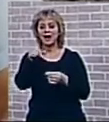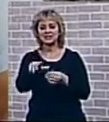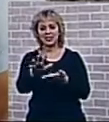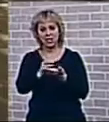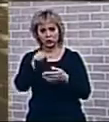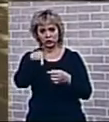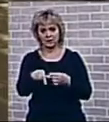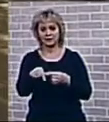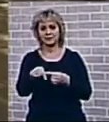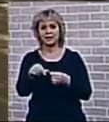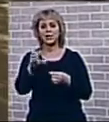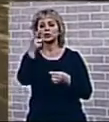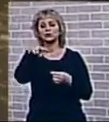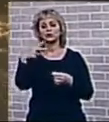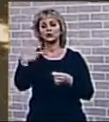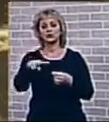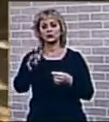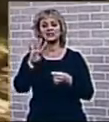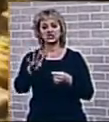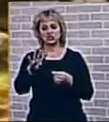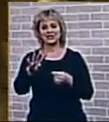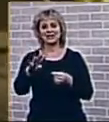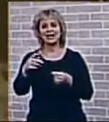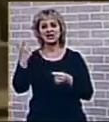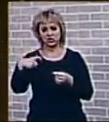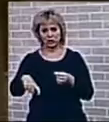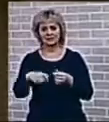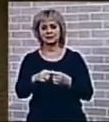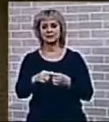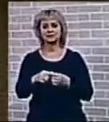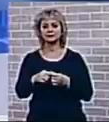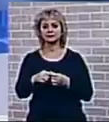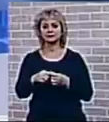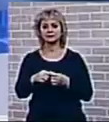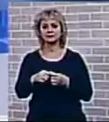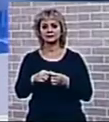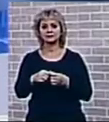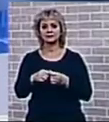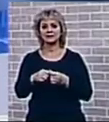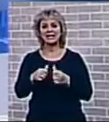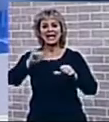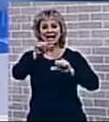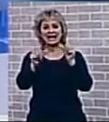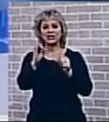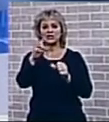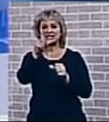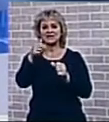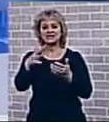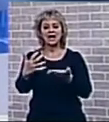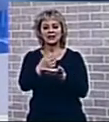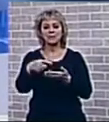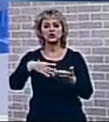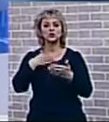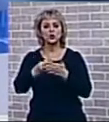нарушения. Елена Рябжанова, Юрий Санкин, Дон-24, Новочеркасск. Глину и известняк набирают